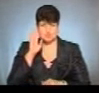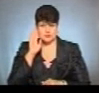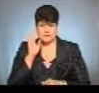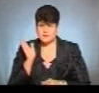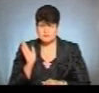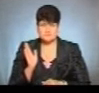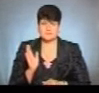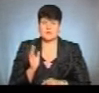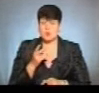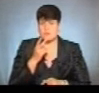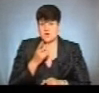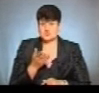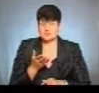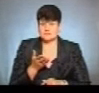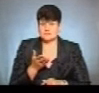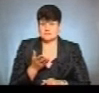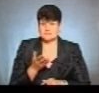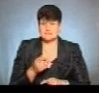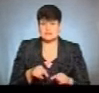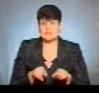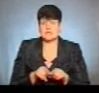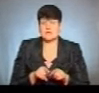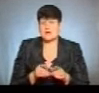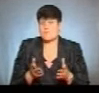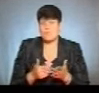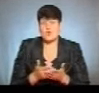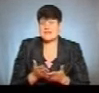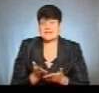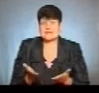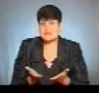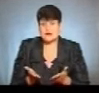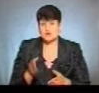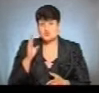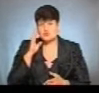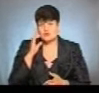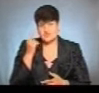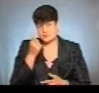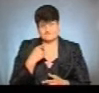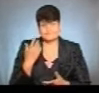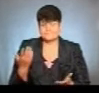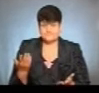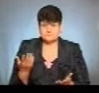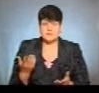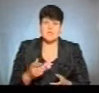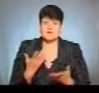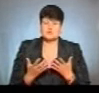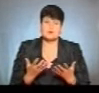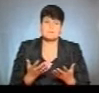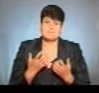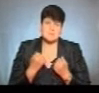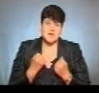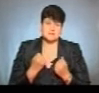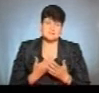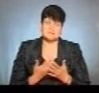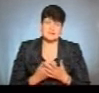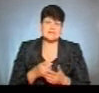Ради. Тобто, бачите, така, скажімо так, політика з чоловічим обличчям. Якщо брати за